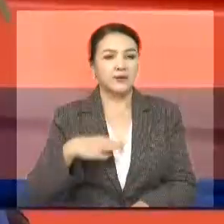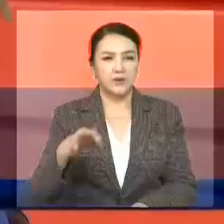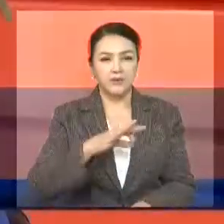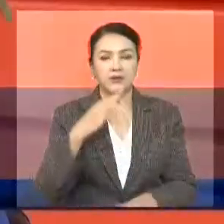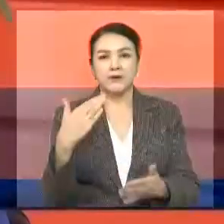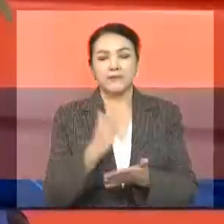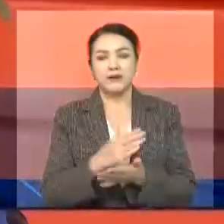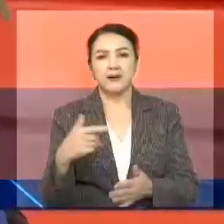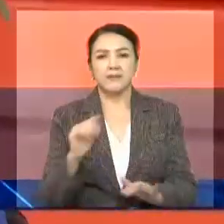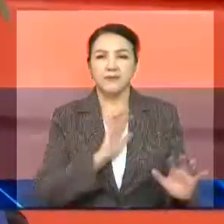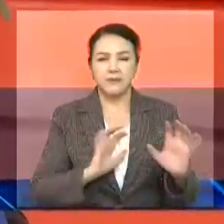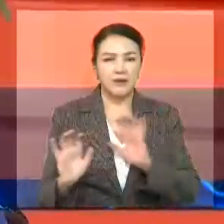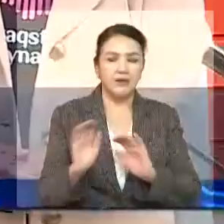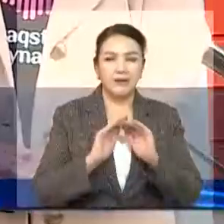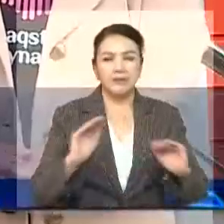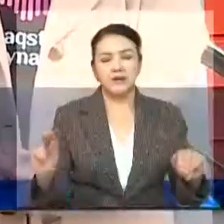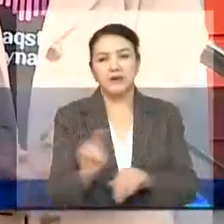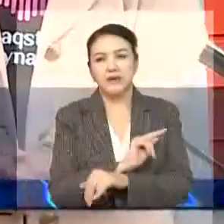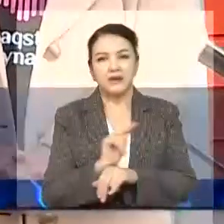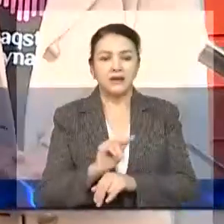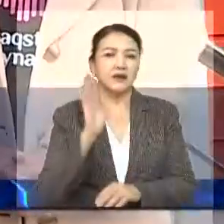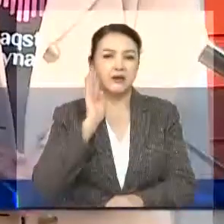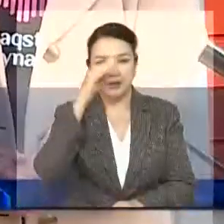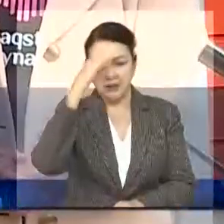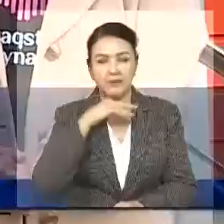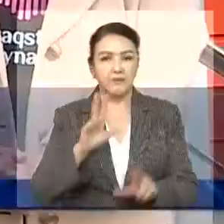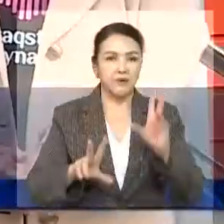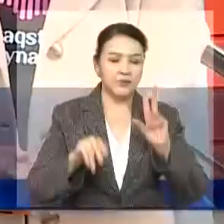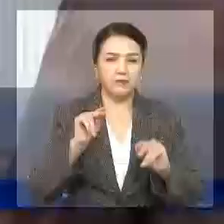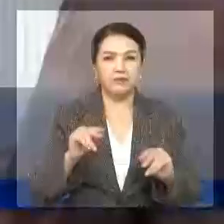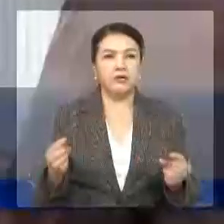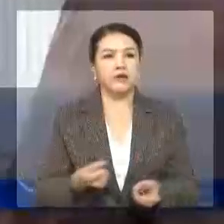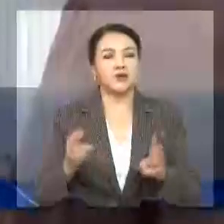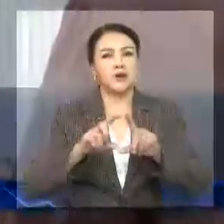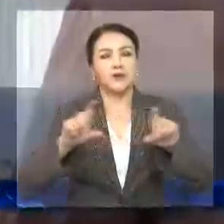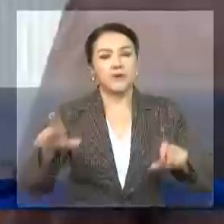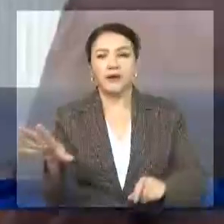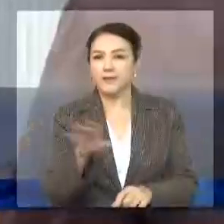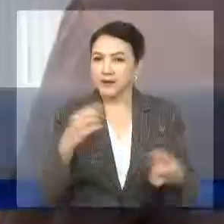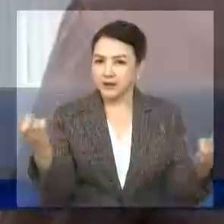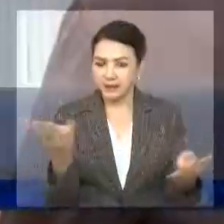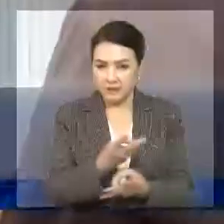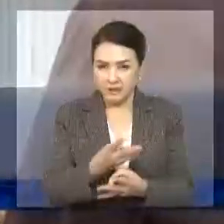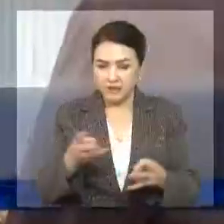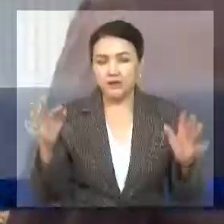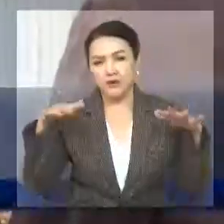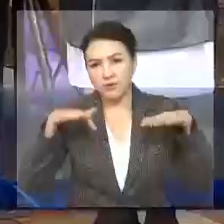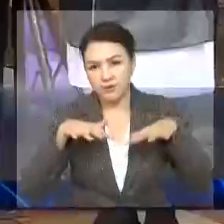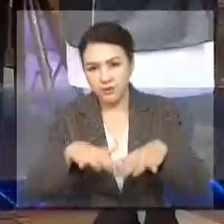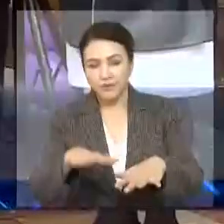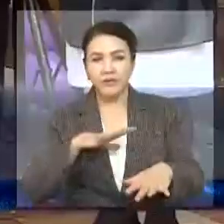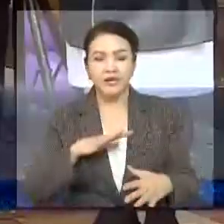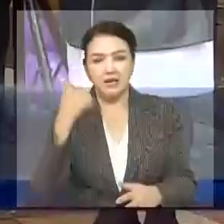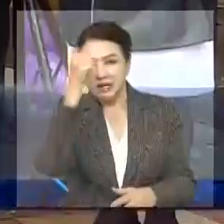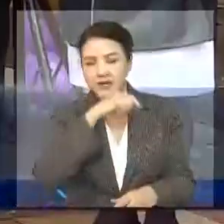бар. Қамқорлық ерекше балалар тәрбиелеп отырған ата-аналардың үміт отын жаққан орталық, өйткені барлық қажетті мамандар бір жерде шоғырланған.